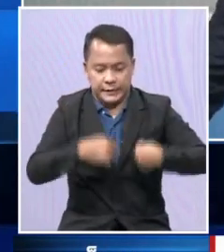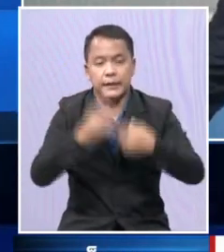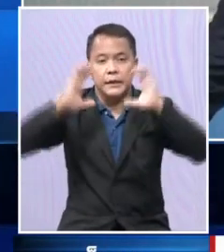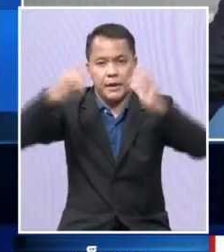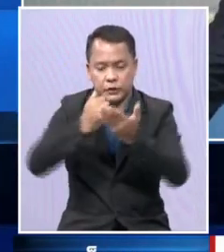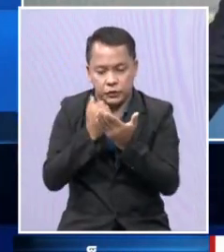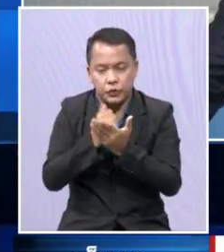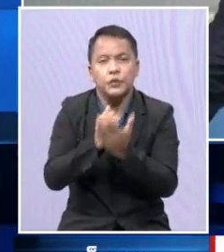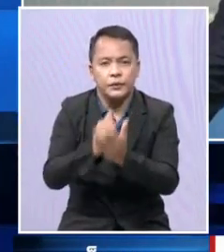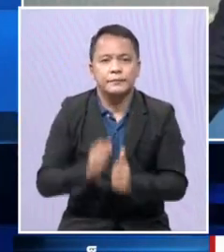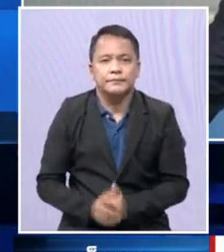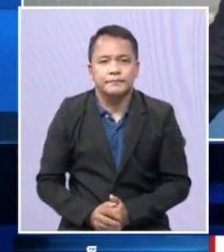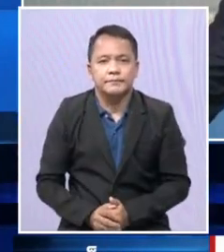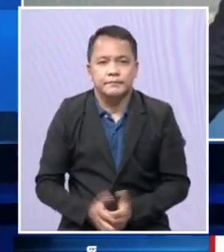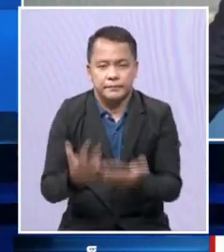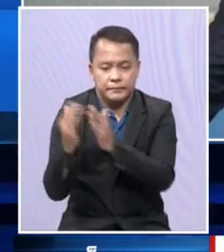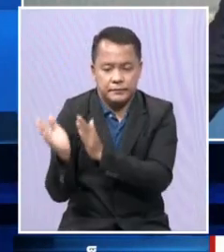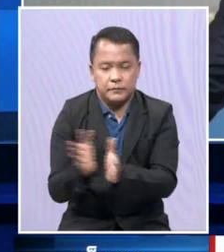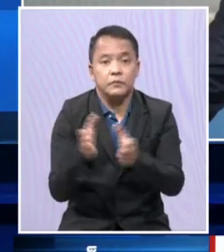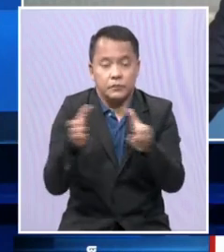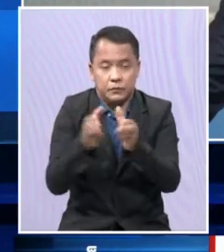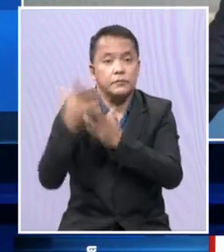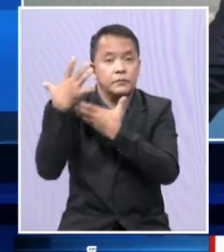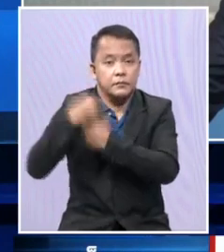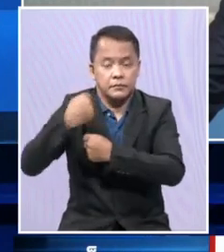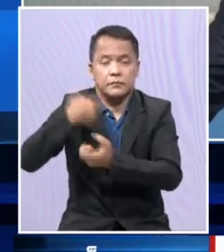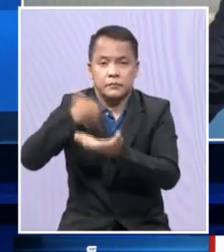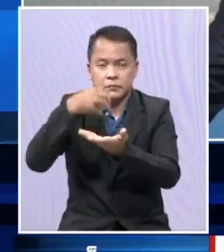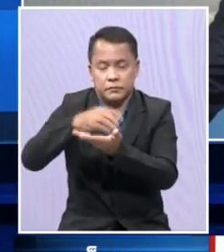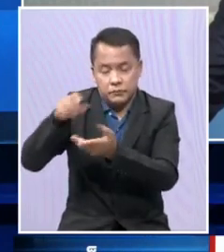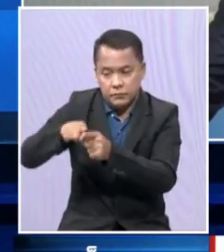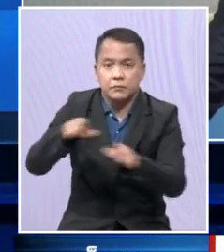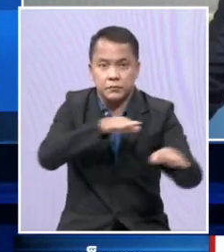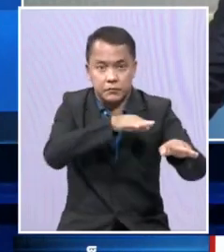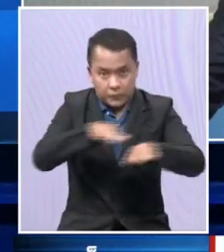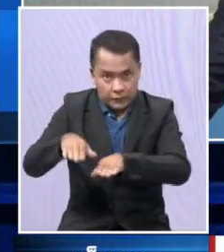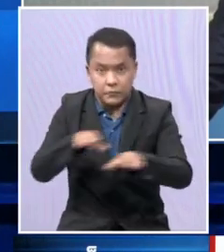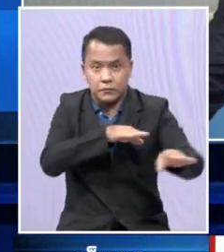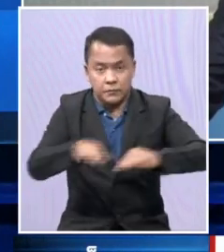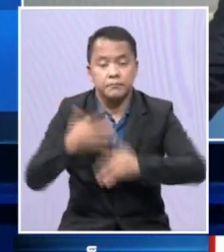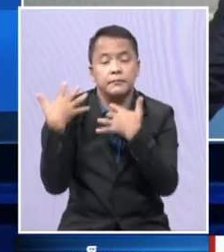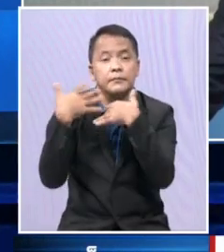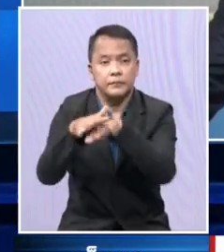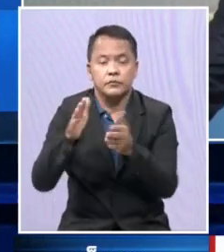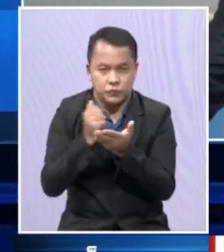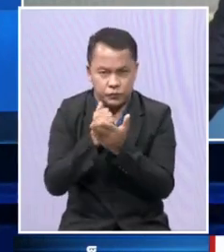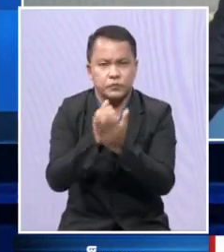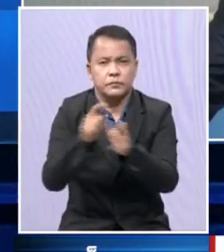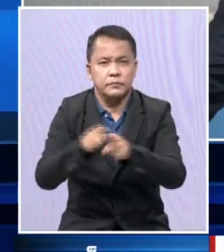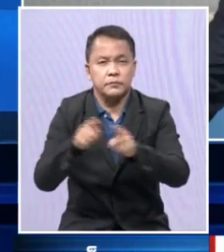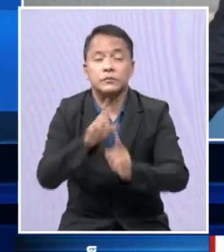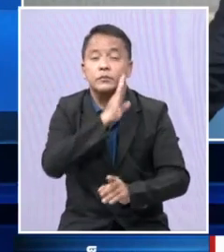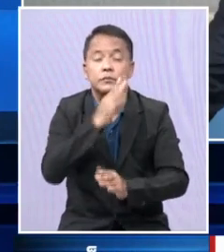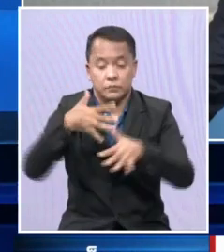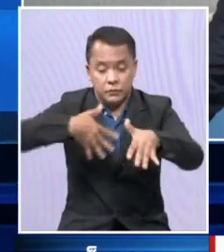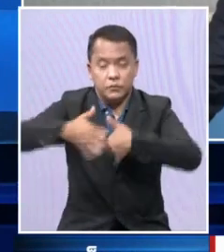ฐบาลแล้วก็หน่วยงานที่เกี่ยวข้องนะครับในส่วนของพรรคเองข้อมูลจากหน่วยงานที่เกี่ยวข้องก็พร้อมนะครับพร้อมจะประสานให้ความร่วมมือเช่นเดียวกันหาก